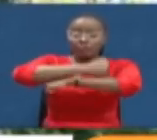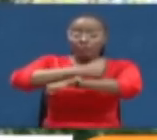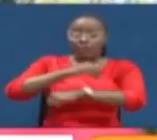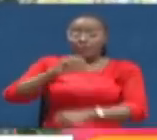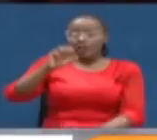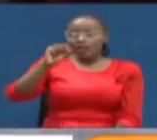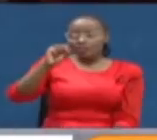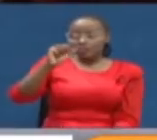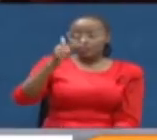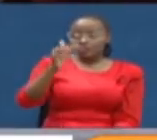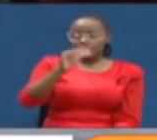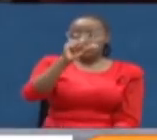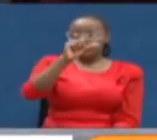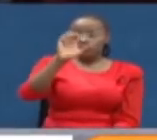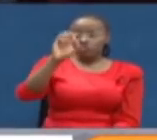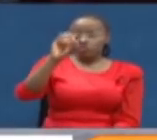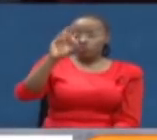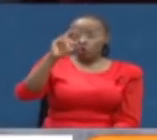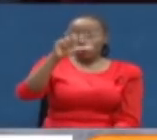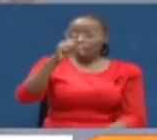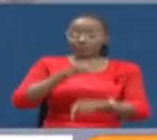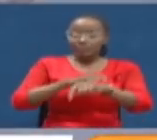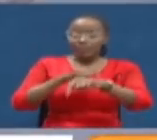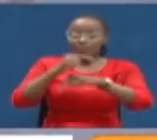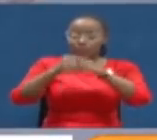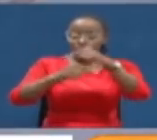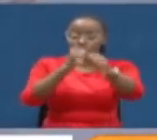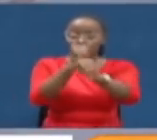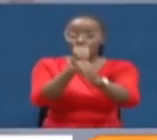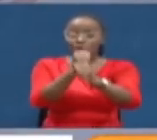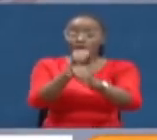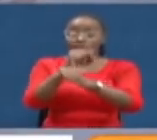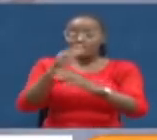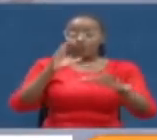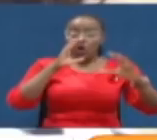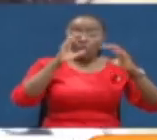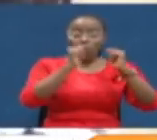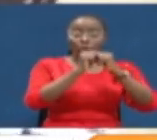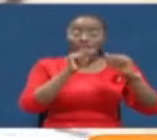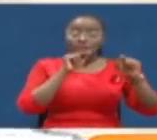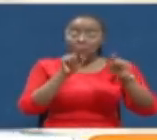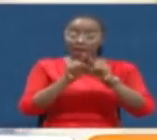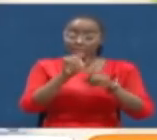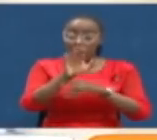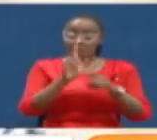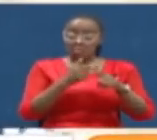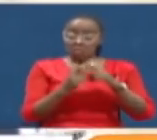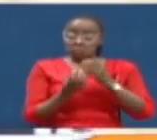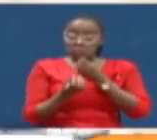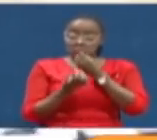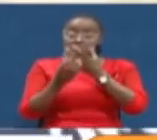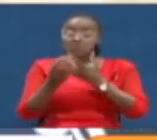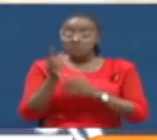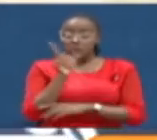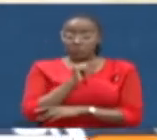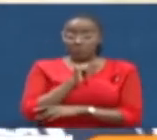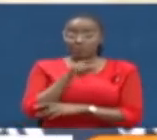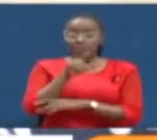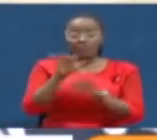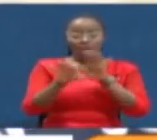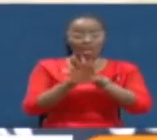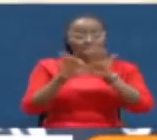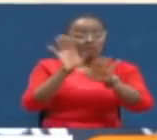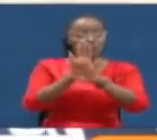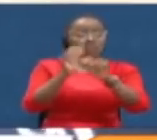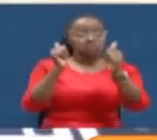George's, ambapo zoezi hilo lilikuwa likiendelea, aliwasiliana na nduguye na kumfahamisha kuwa kila